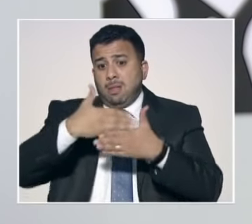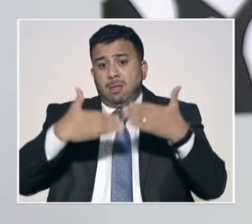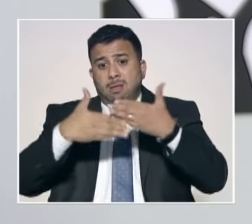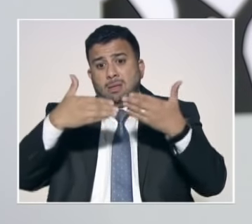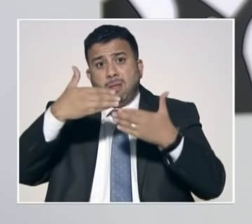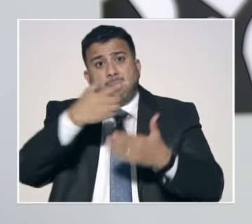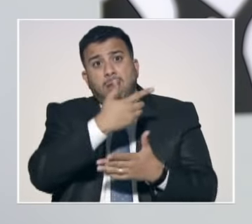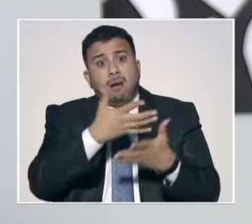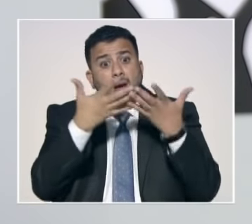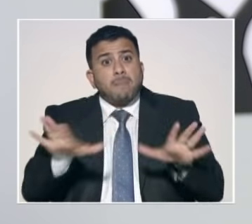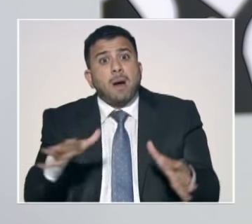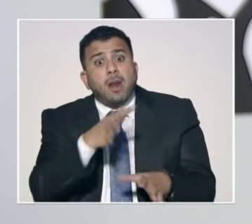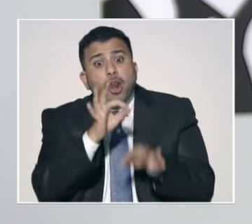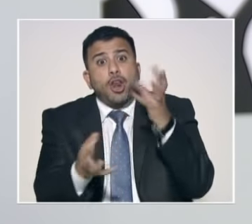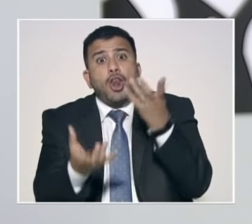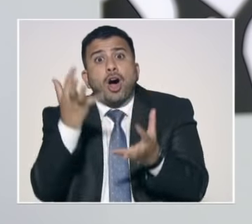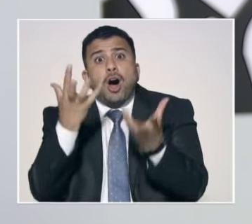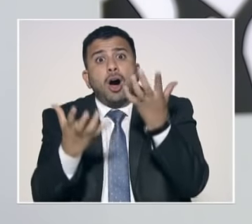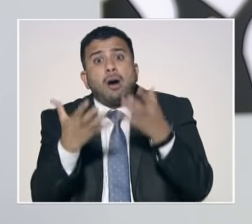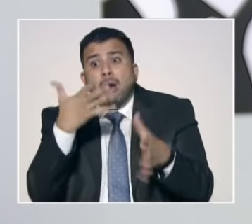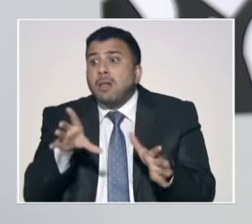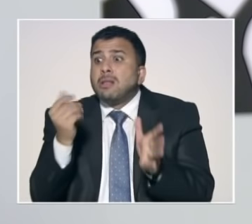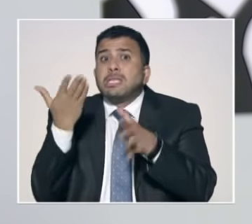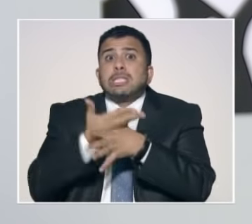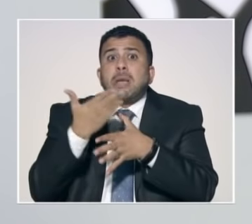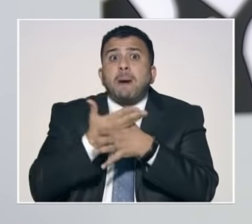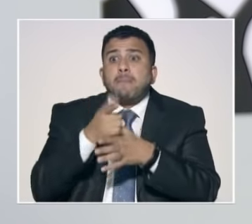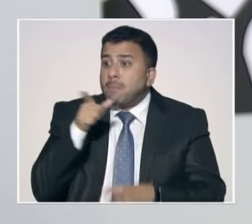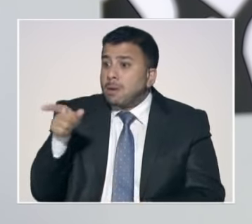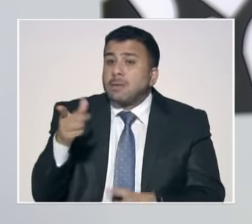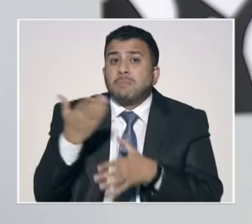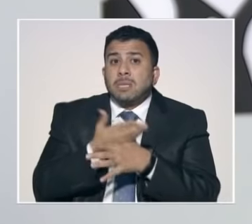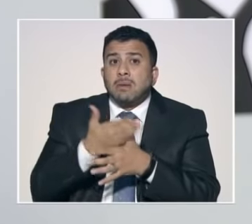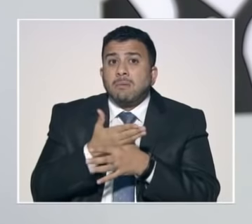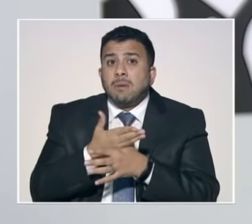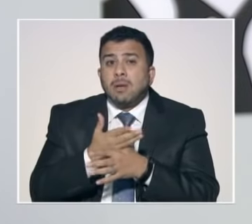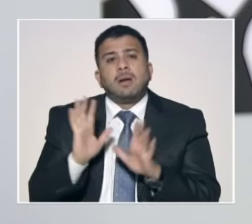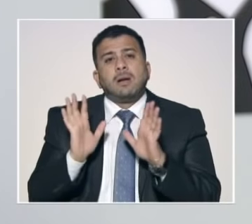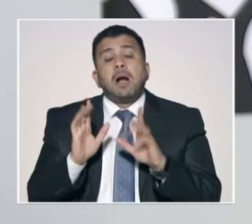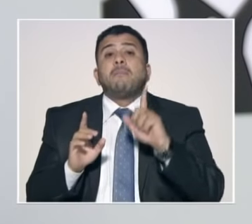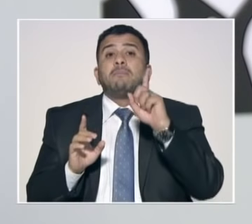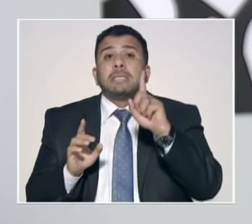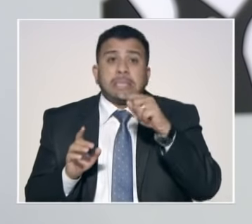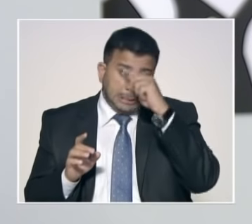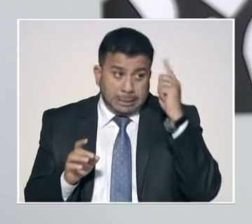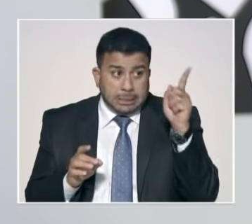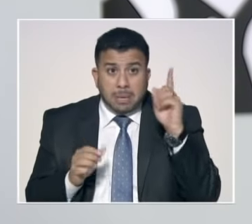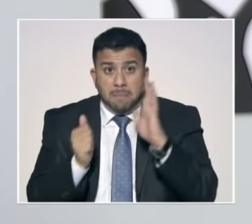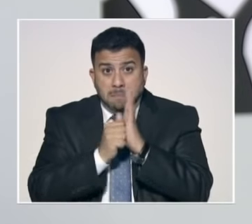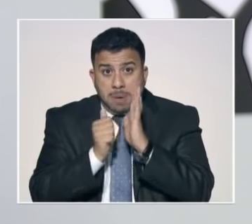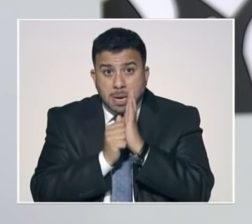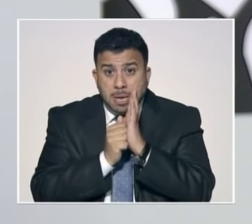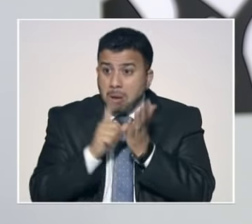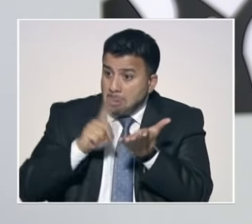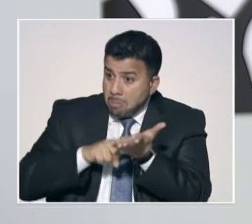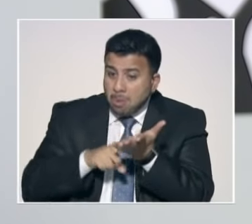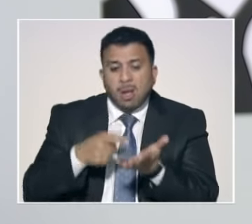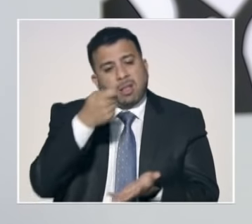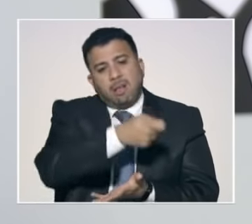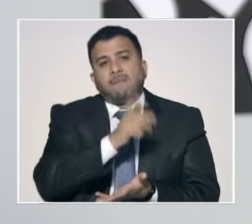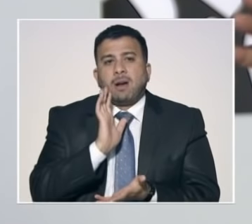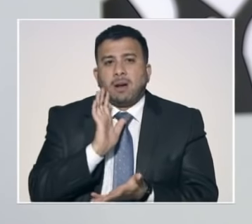ويرممون البيت ويعيدونه. أما إذا كان أصحاب البيت يقولك لا إحنا مسامحين ما عليهم شيء ولله الحمد، لكن لابد أن يعلموا، أن